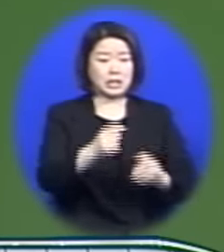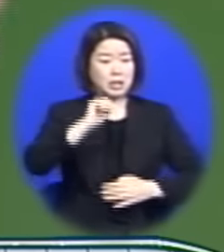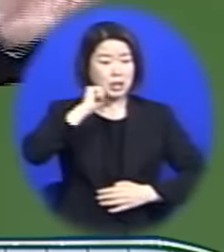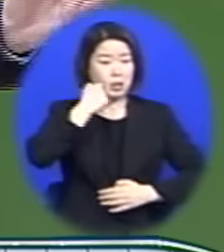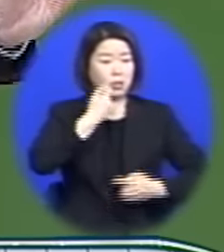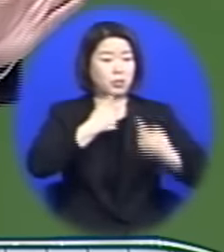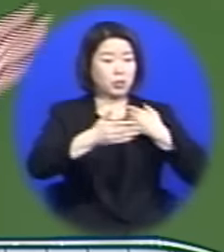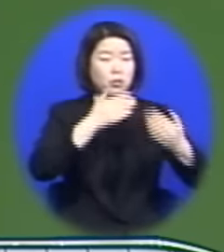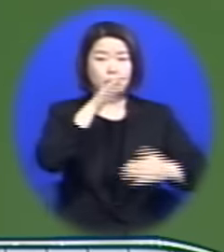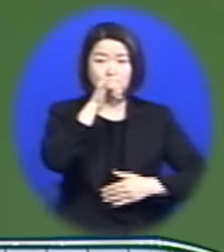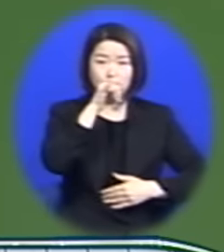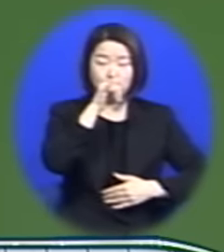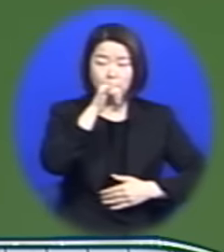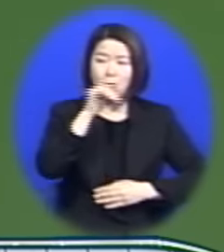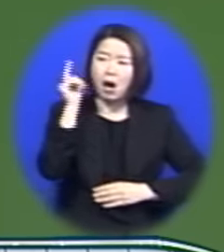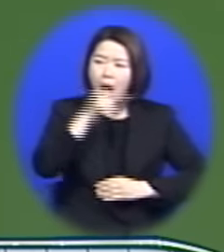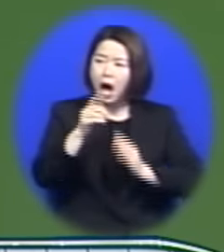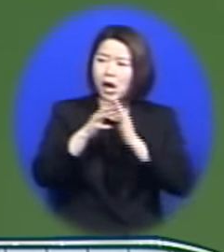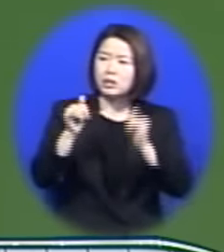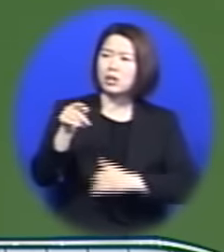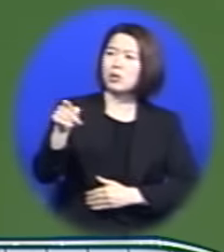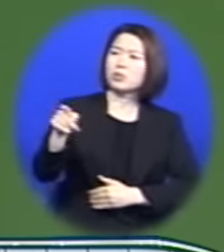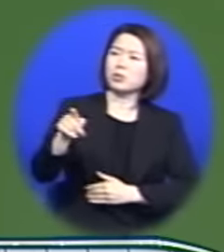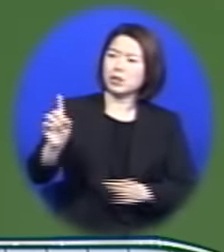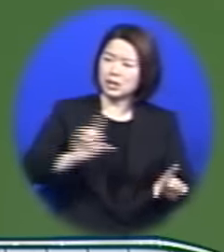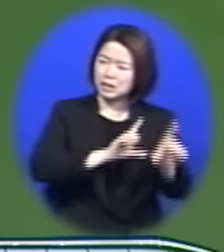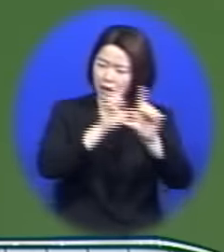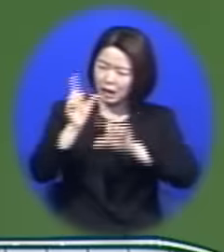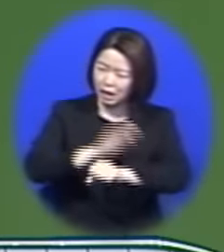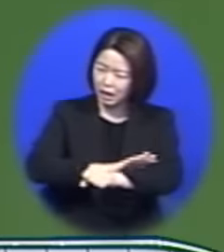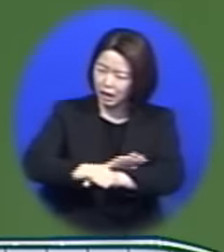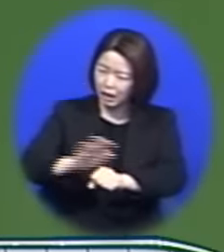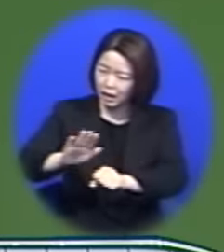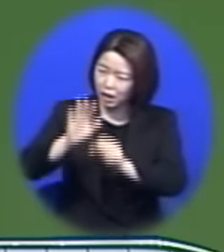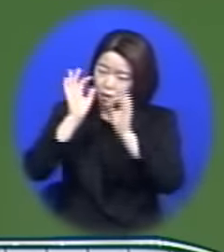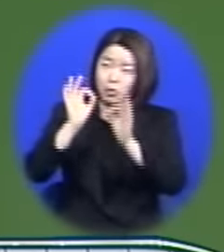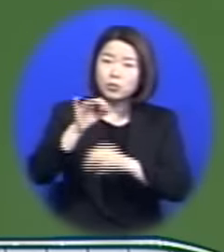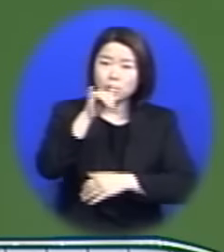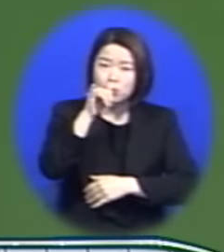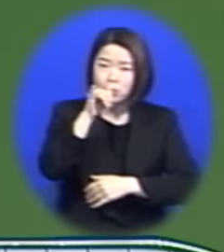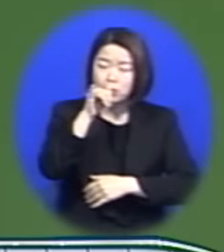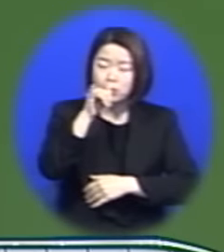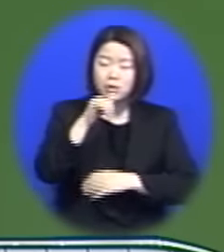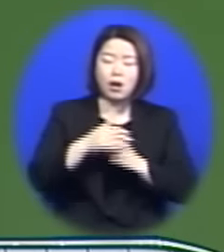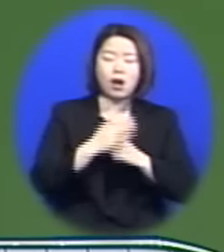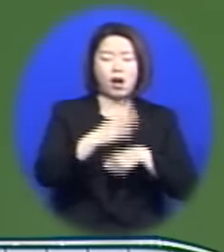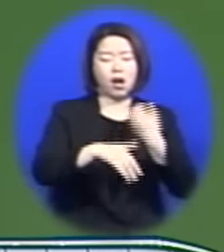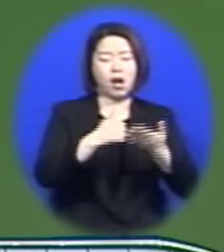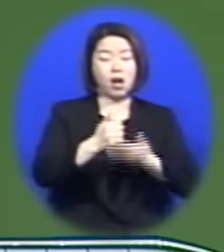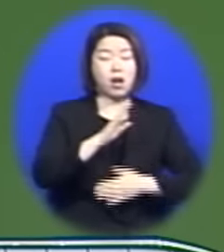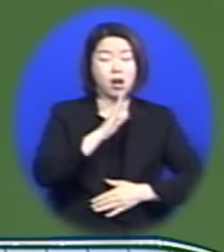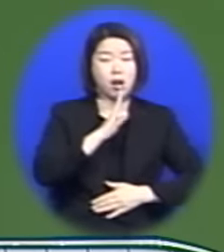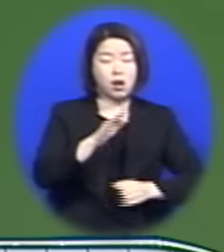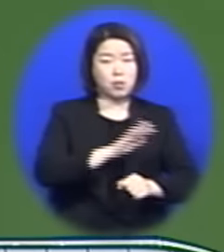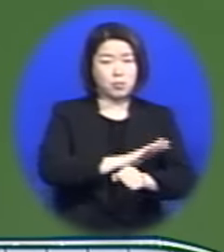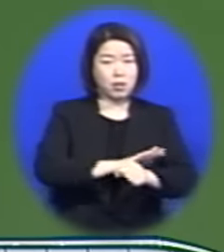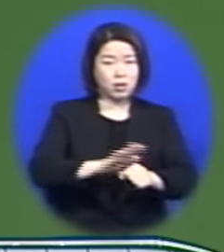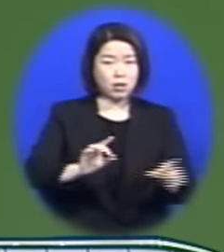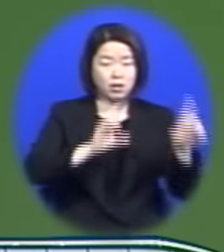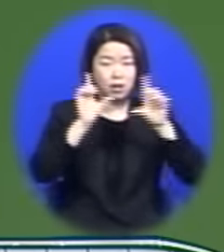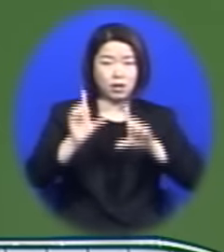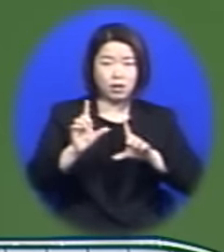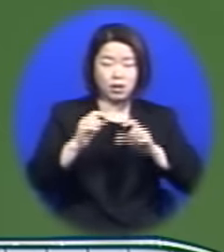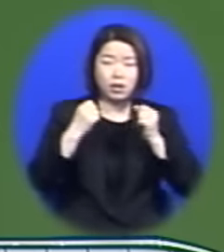자는 어쩌면 저렇게 되느냐 말입니다 정말 살아계시고 막 약속을 지키시는